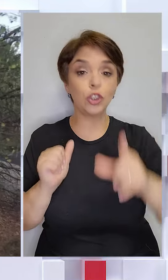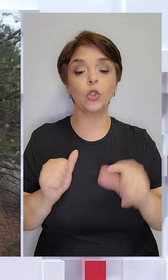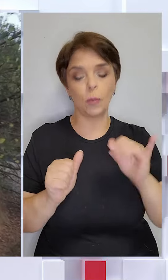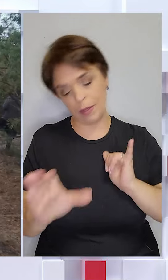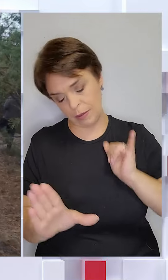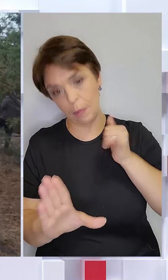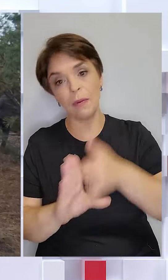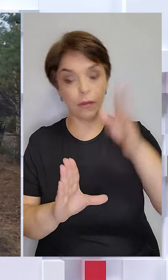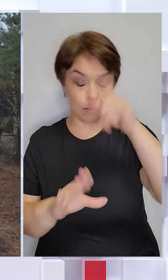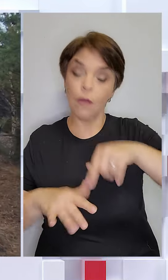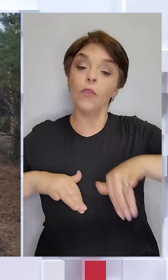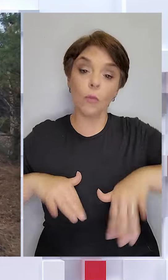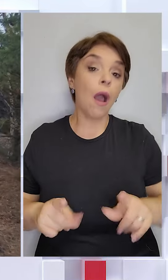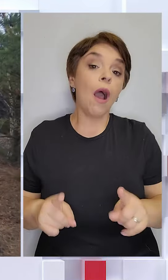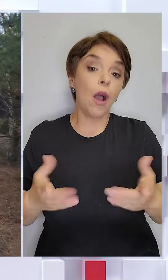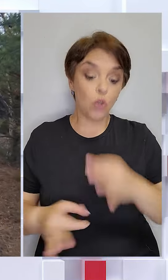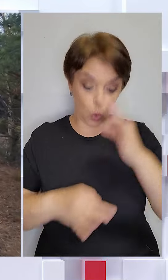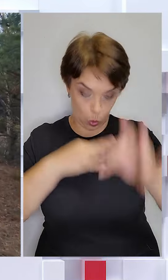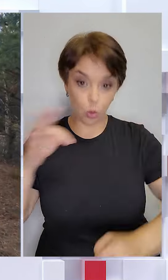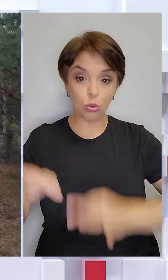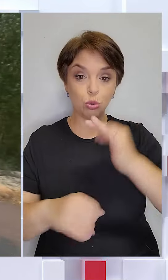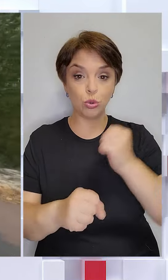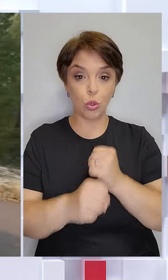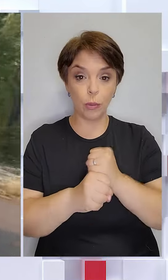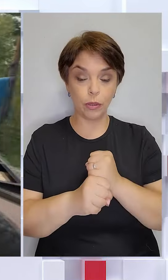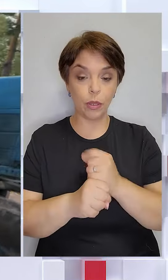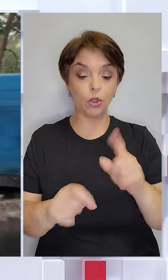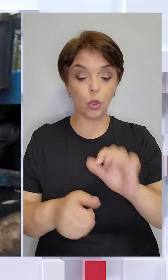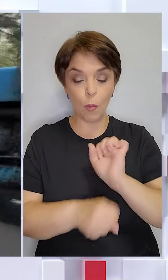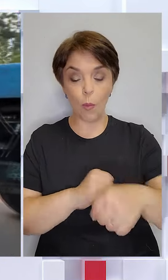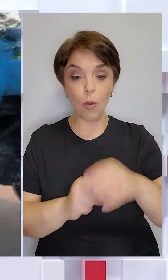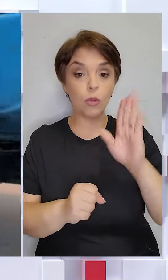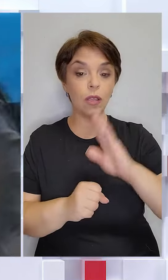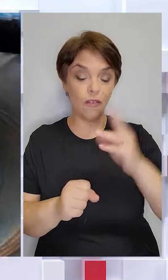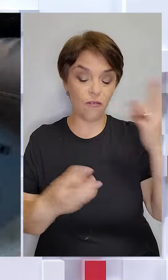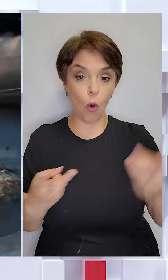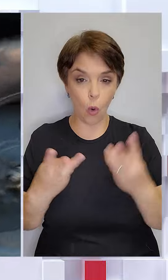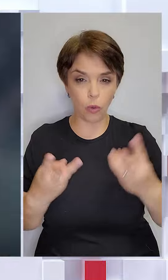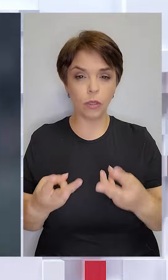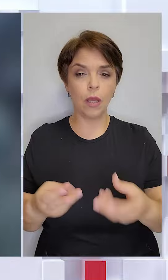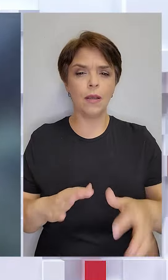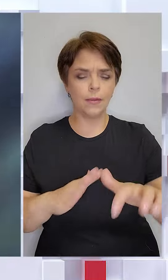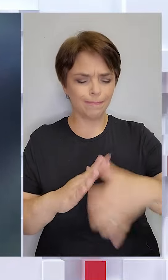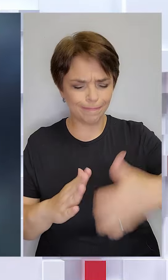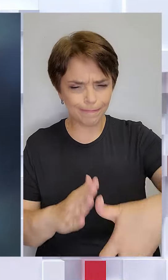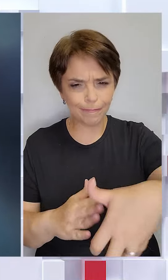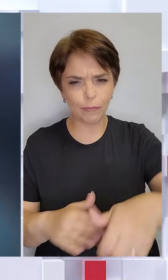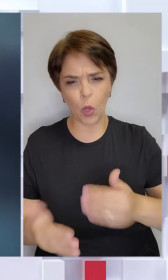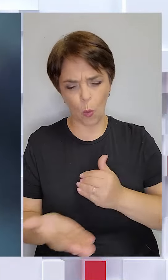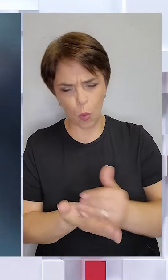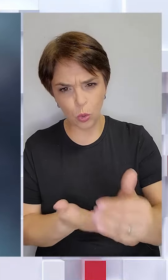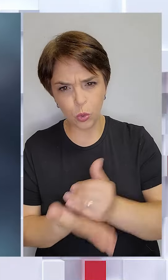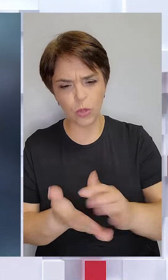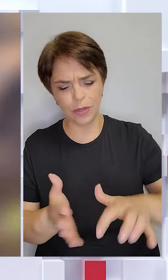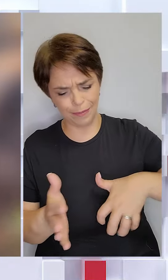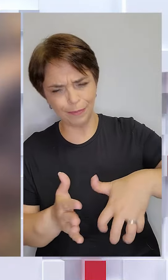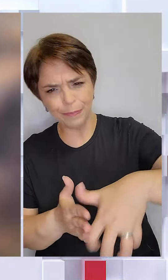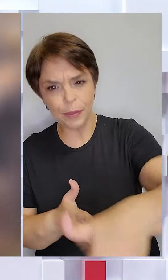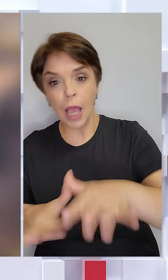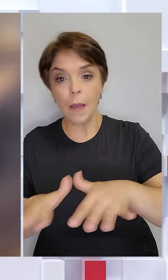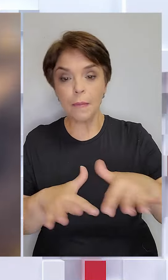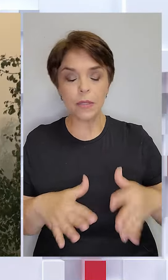5 заправляти. Стомилися, а що ж, круглосуточно працюємо. Аби побороти вогонь, рятувальники залучають екскаватори і бульдозери, риють